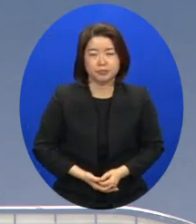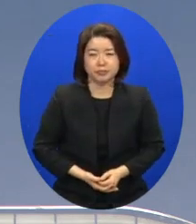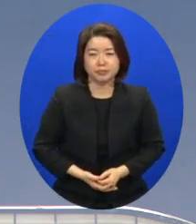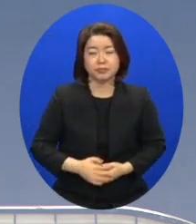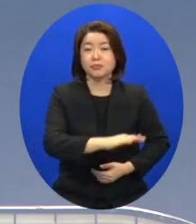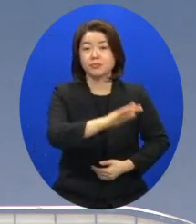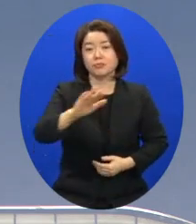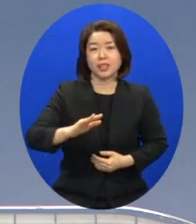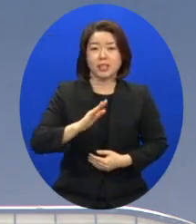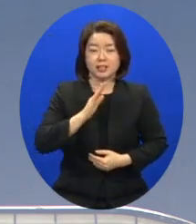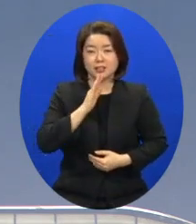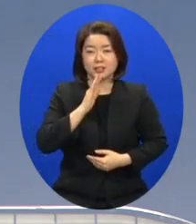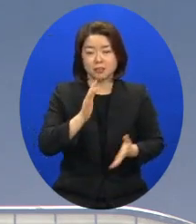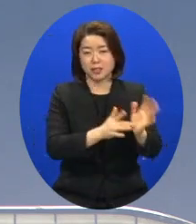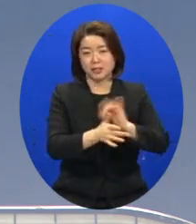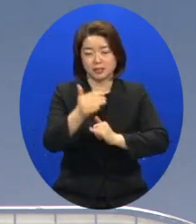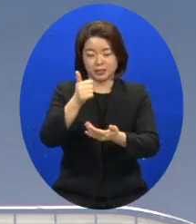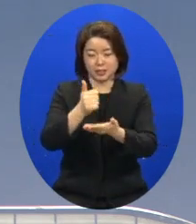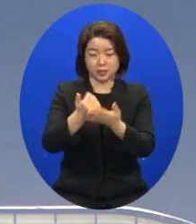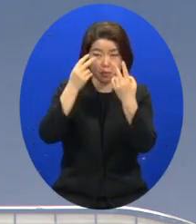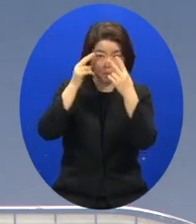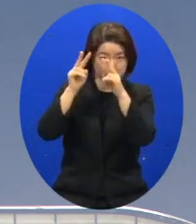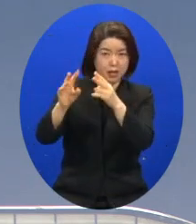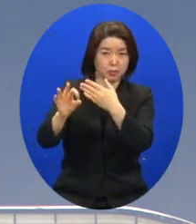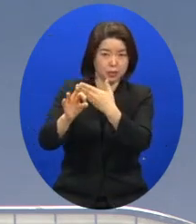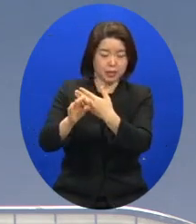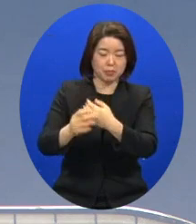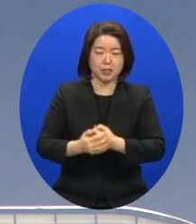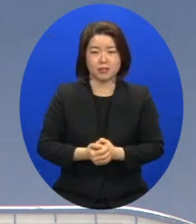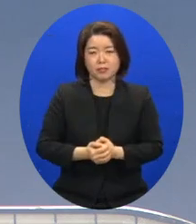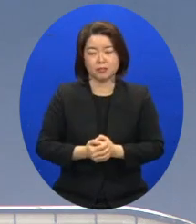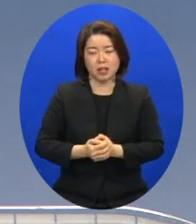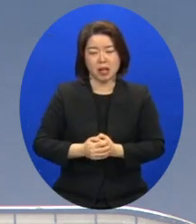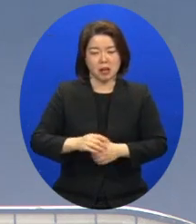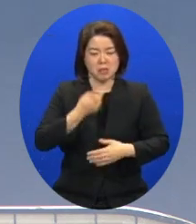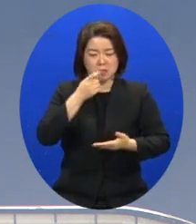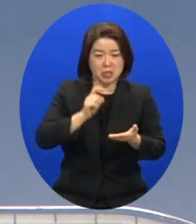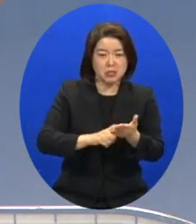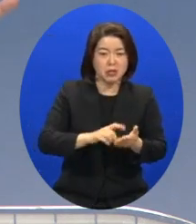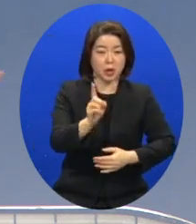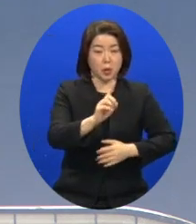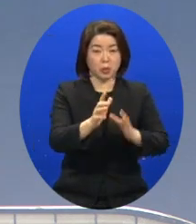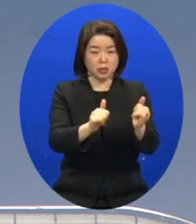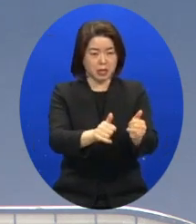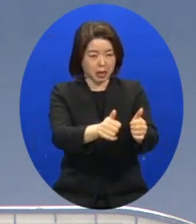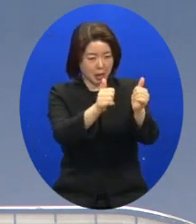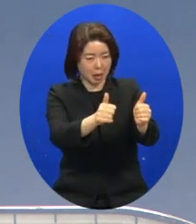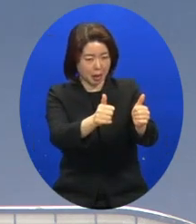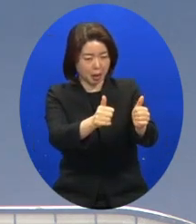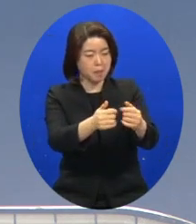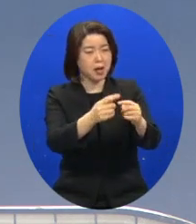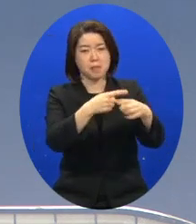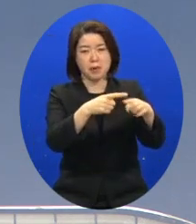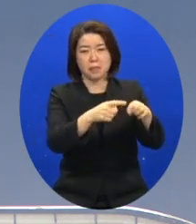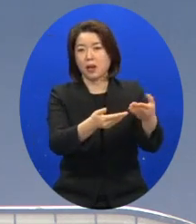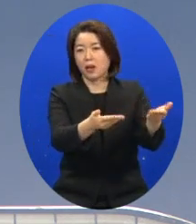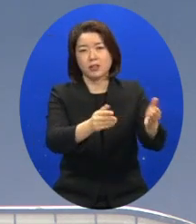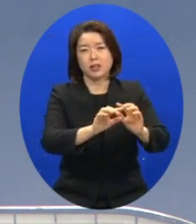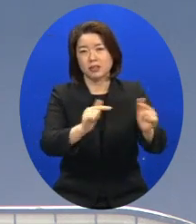우리가 정말 예수님을 바라 본다면 섣불리 어떤 사람을 심판 하게 되지 않습니다